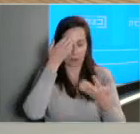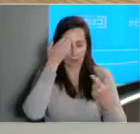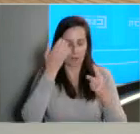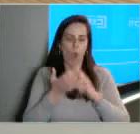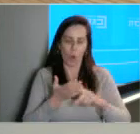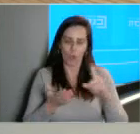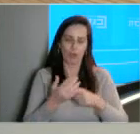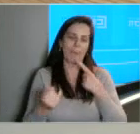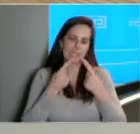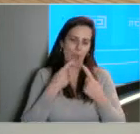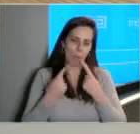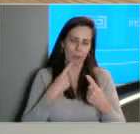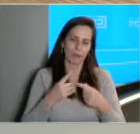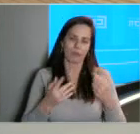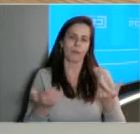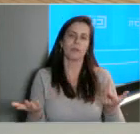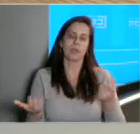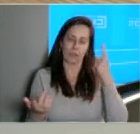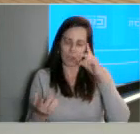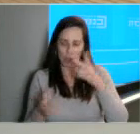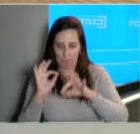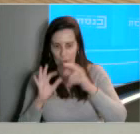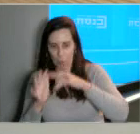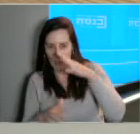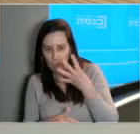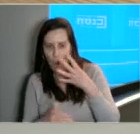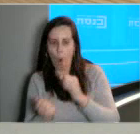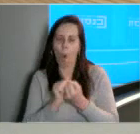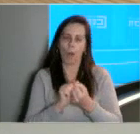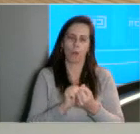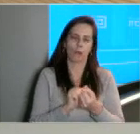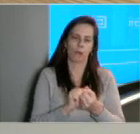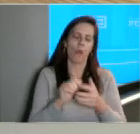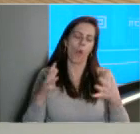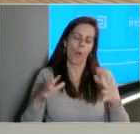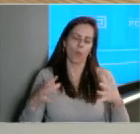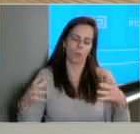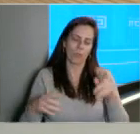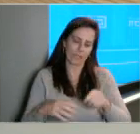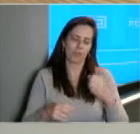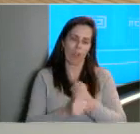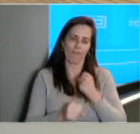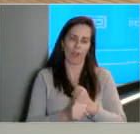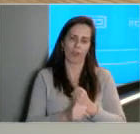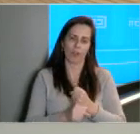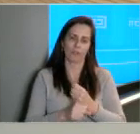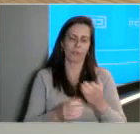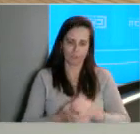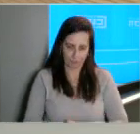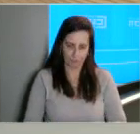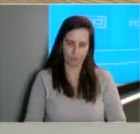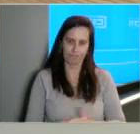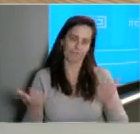חודשים ארוכים של מסע ומתן, ורק בסופו נדע אם הולכים לבחירות רביעיות, או לבחירות, או לכנסת מתפקדת. בחזרה אליך